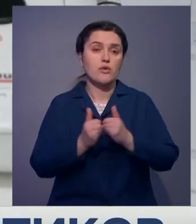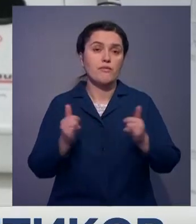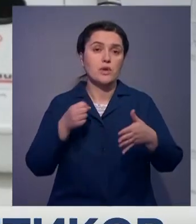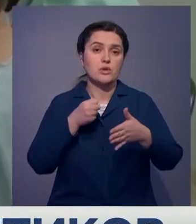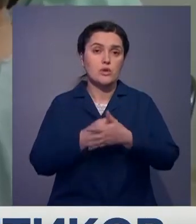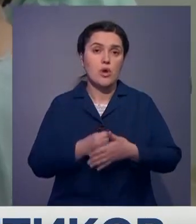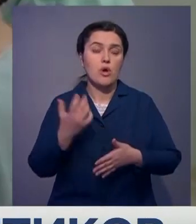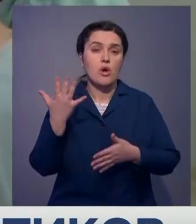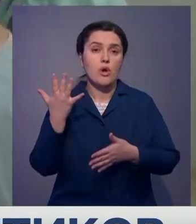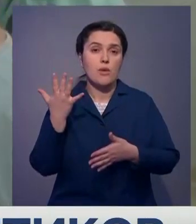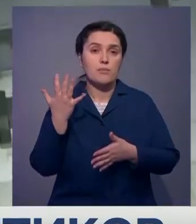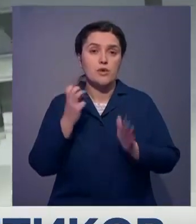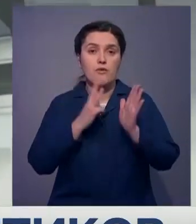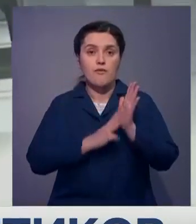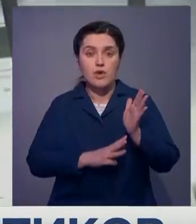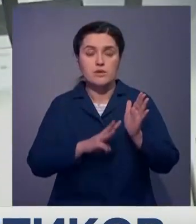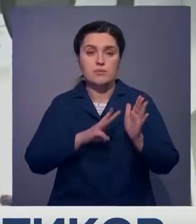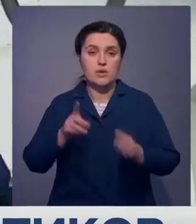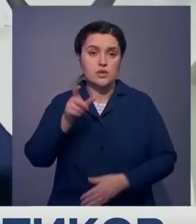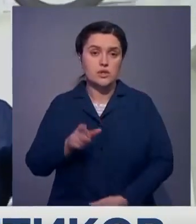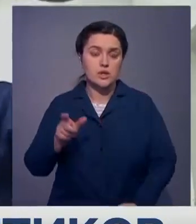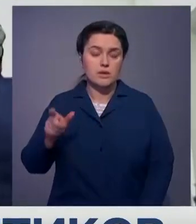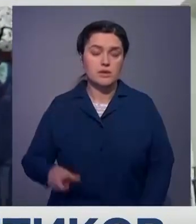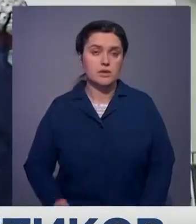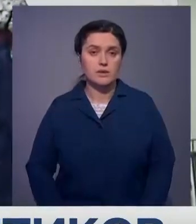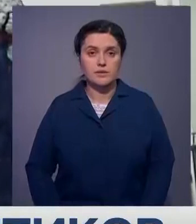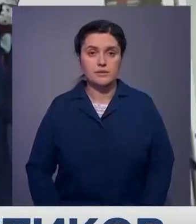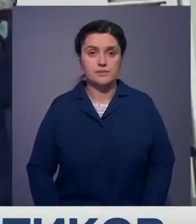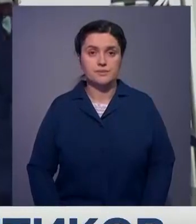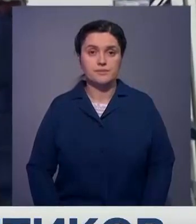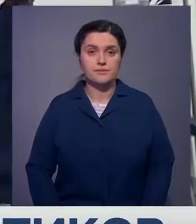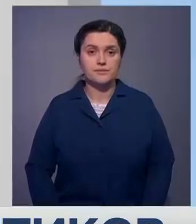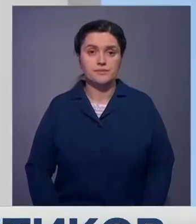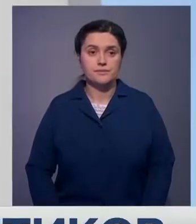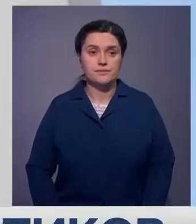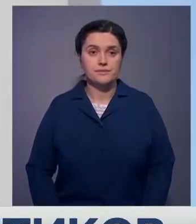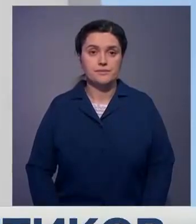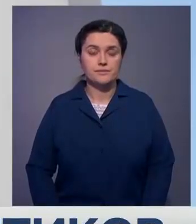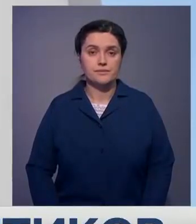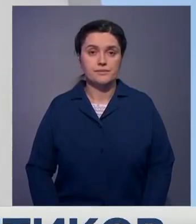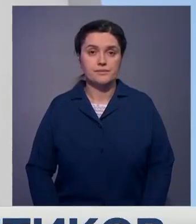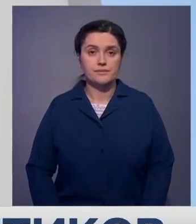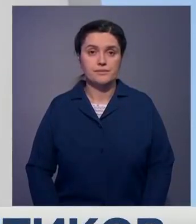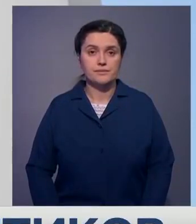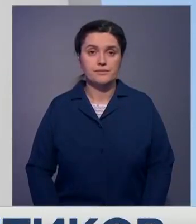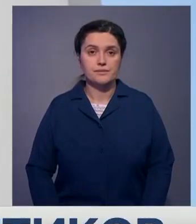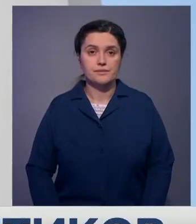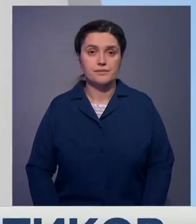до 580 миллионов человек. Анна Орлова и Герберт Рейс, специально для Хабар 24, Бразилия.